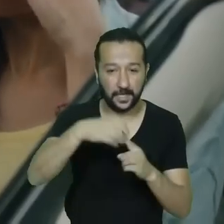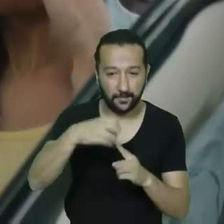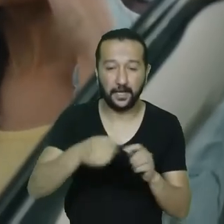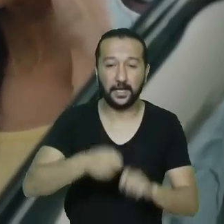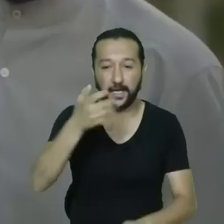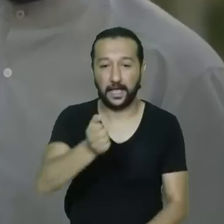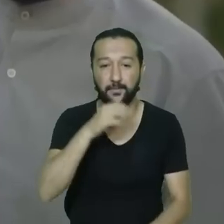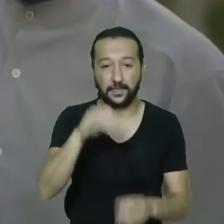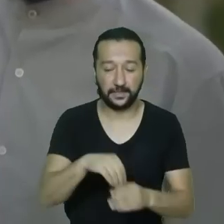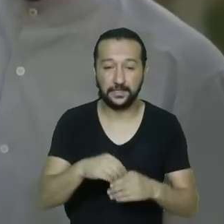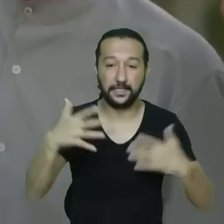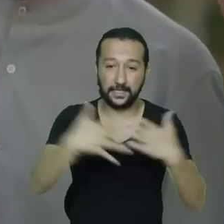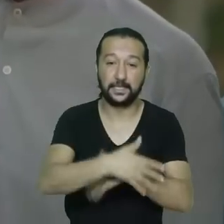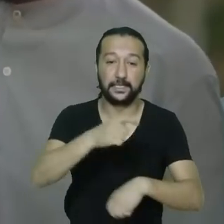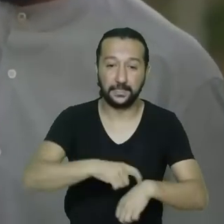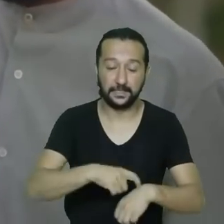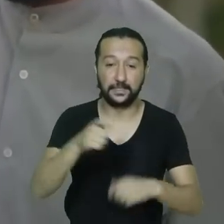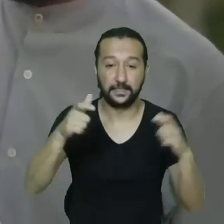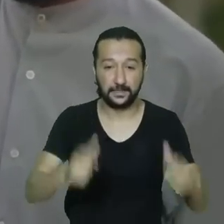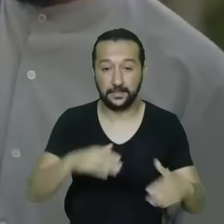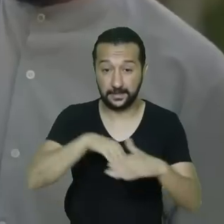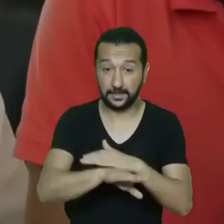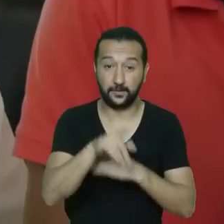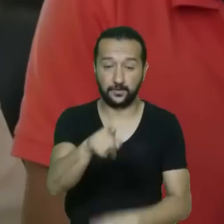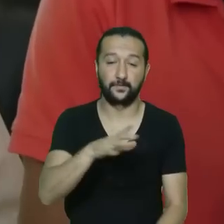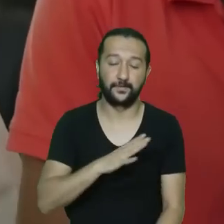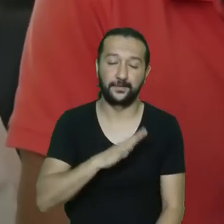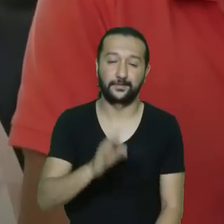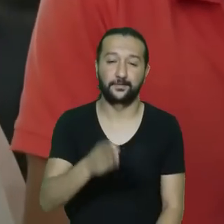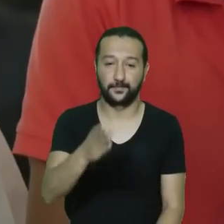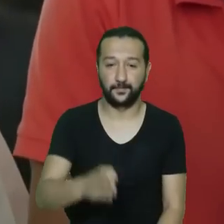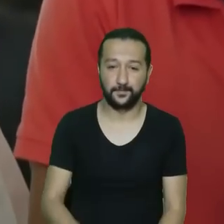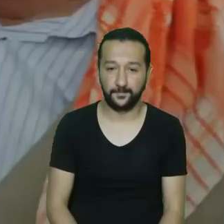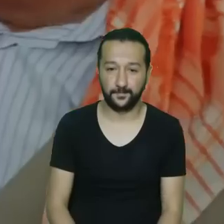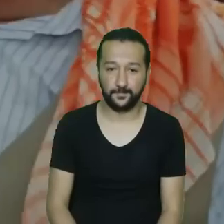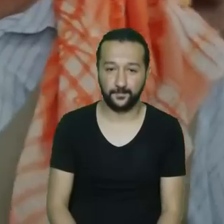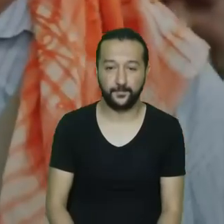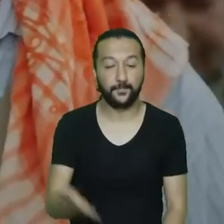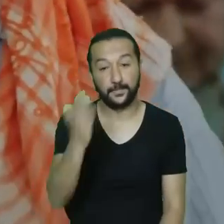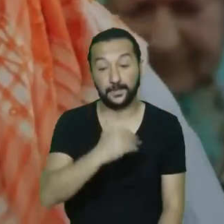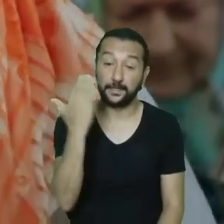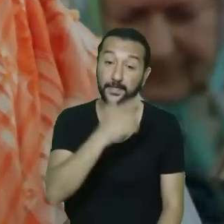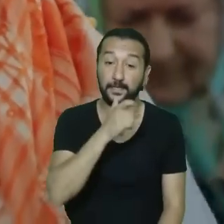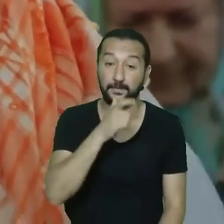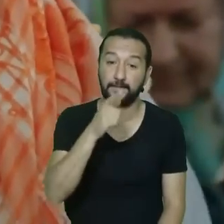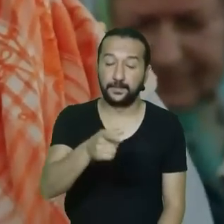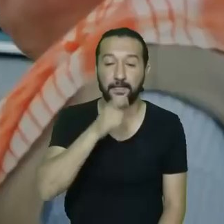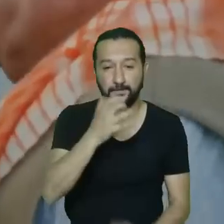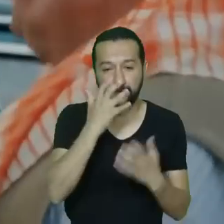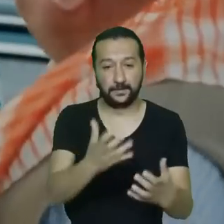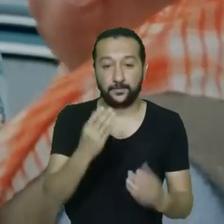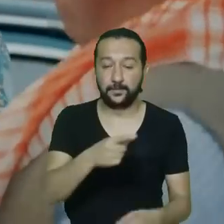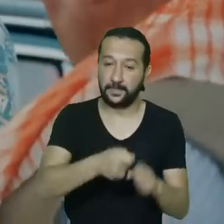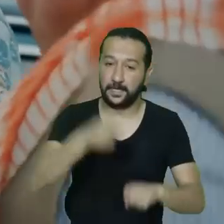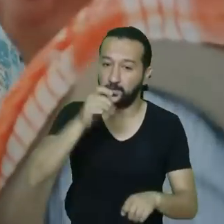kapaklarını almak için gece yarılarına kadar tezgahın altına saklanmıyor muydun? Hadi kahveye gidelim de seni bir kahve ısmarlayayım.